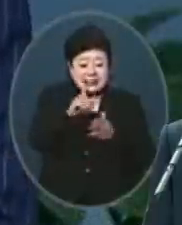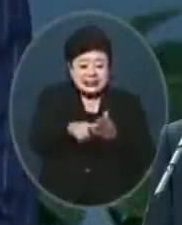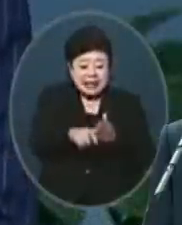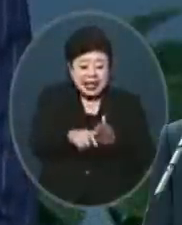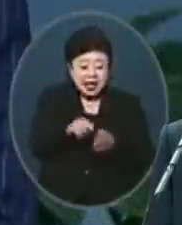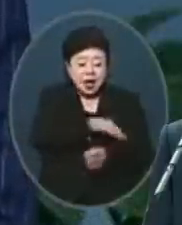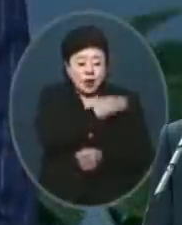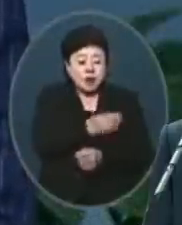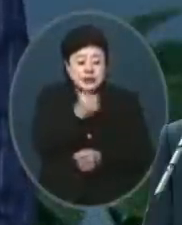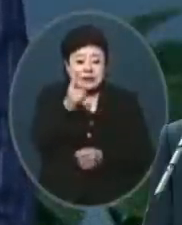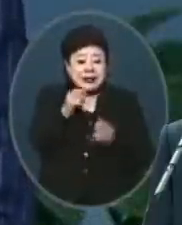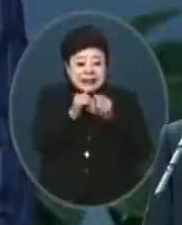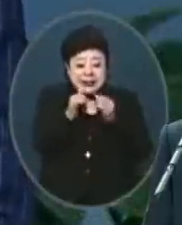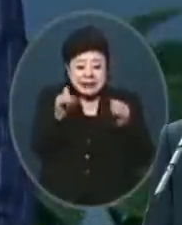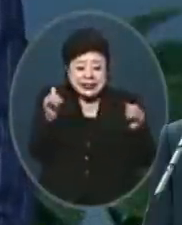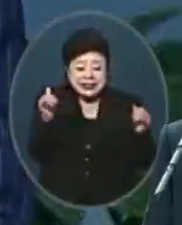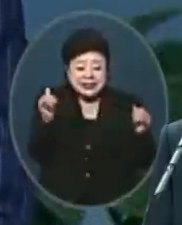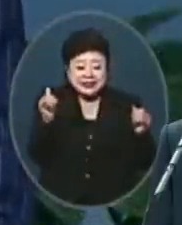권사님 한 분이